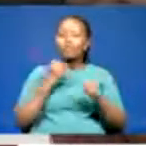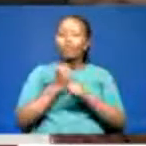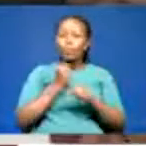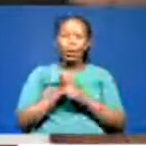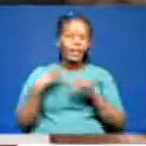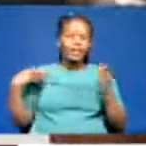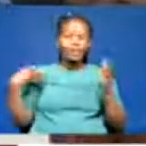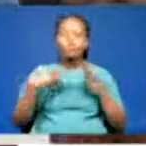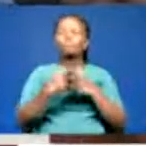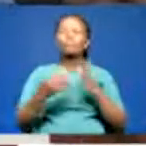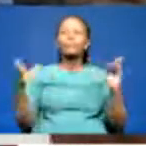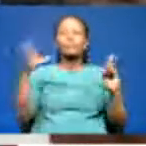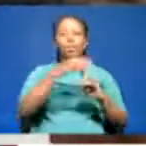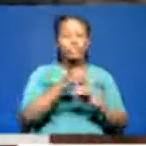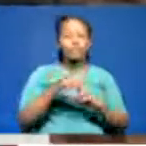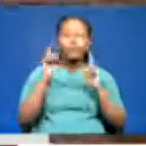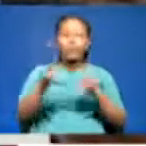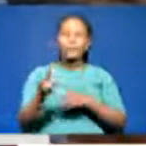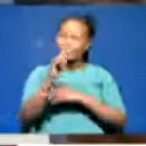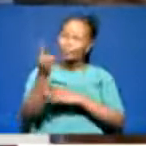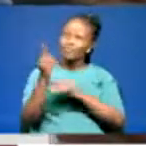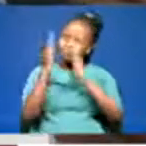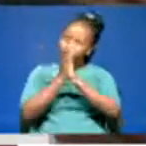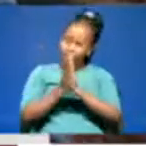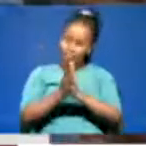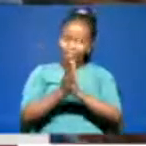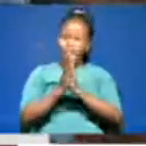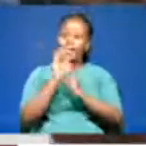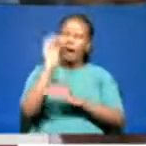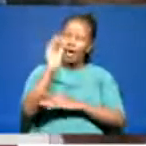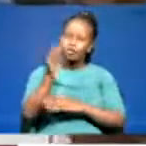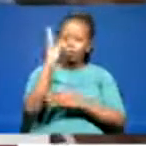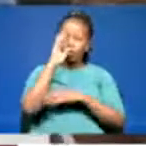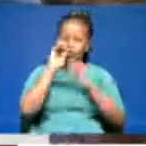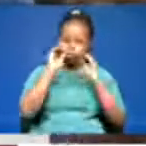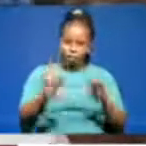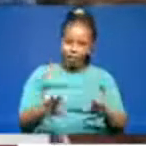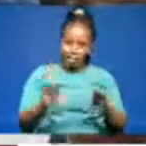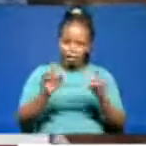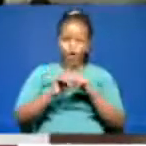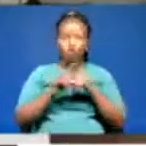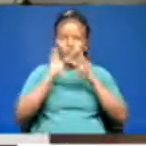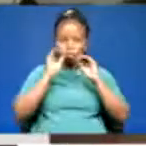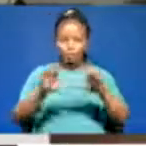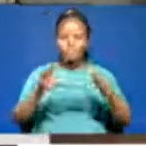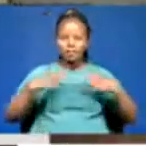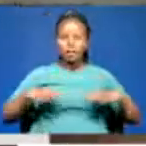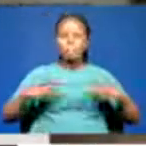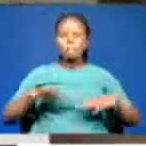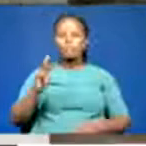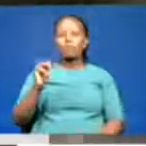kufanya tuwe tunaipeleka mbele ya Mungu ili Mungu aibariki na abariki watu wa Mbeere.